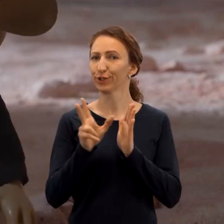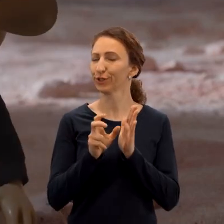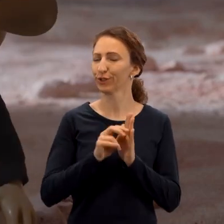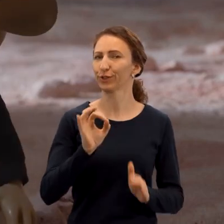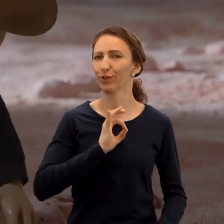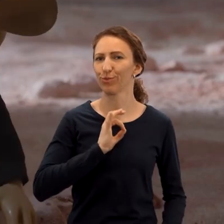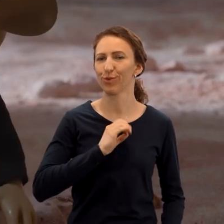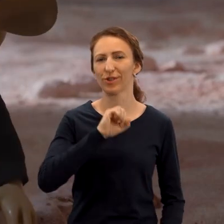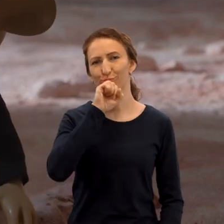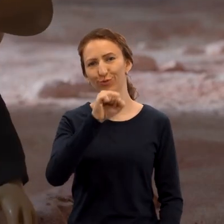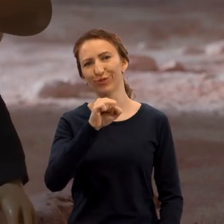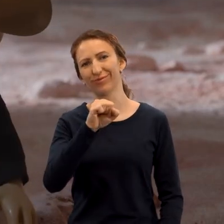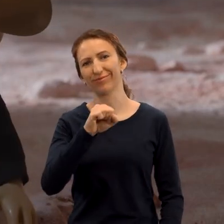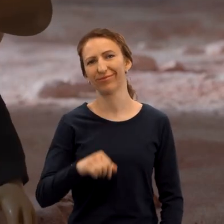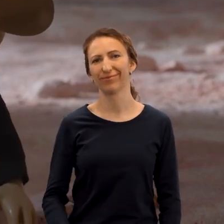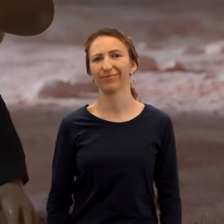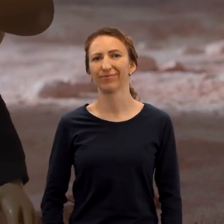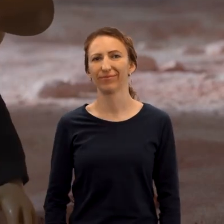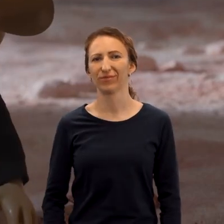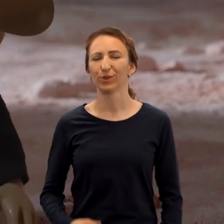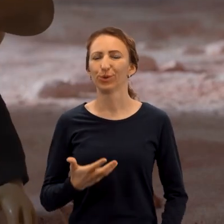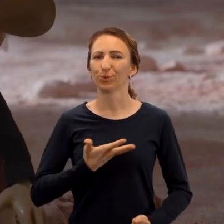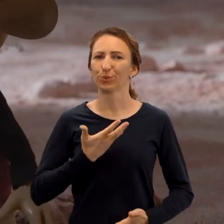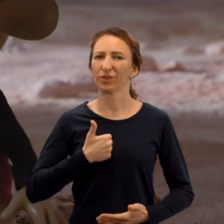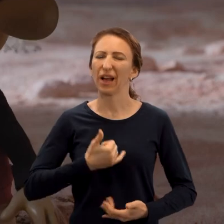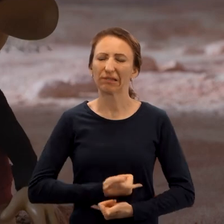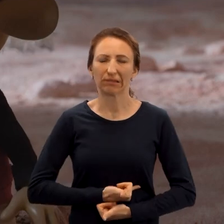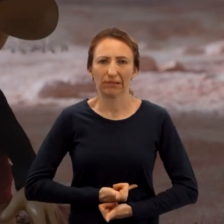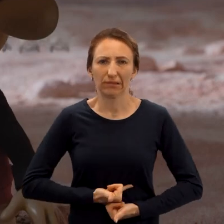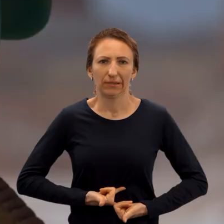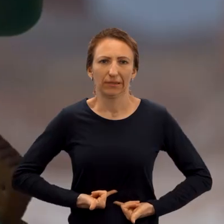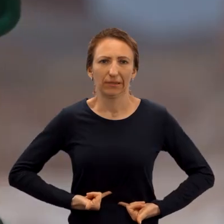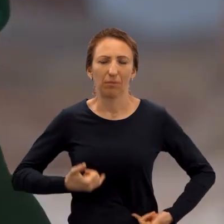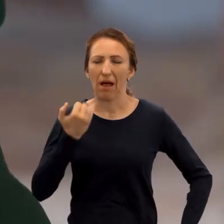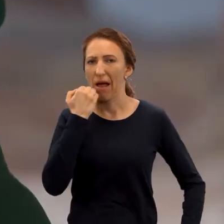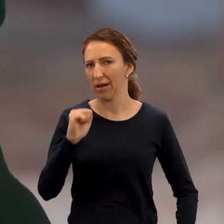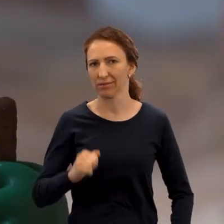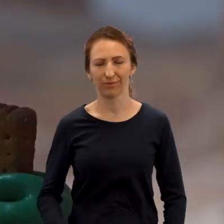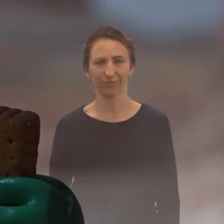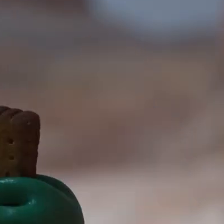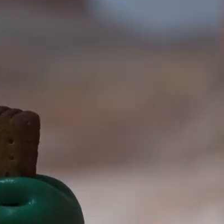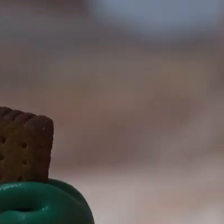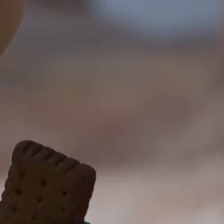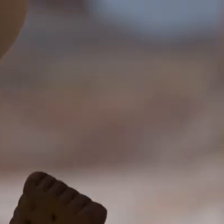To moje ulubione ciasteczko, wujciu. Chyba strasznie zgłodniałem.